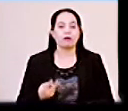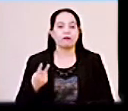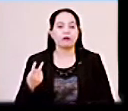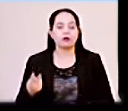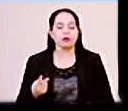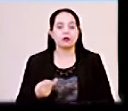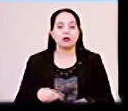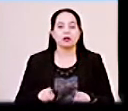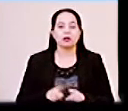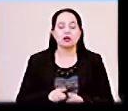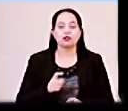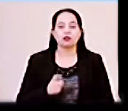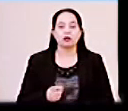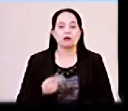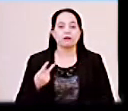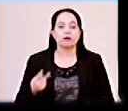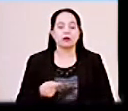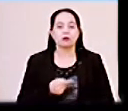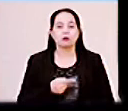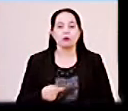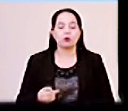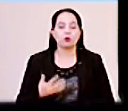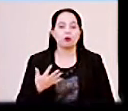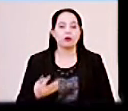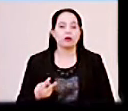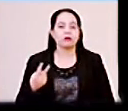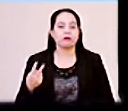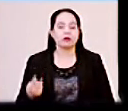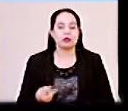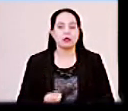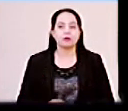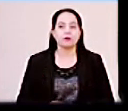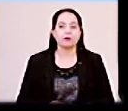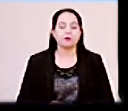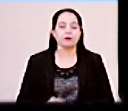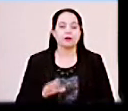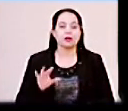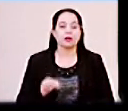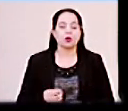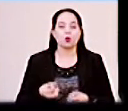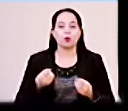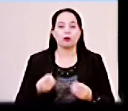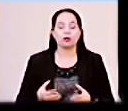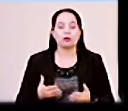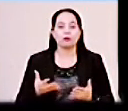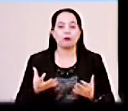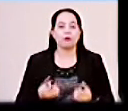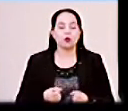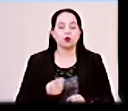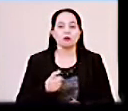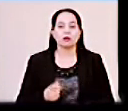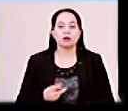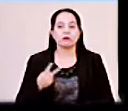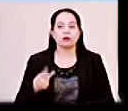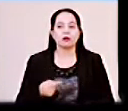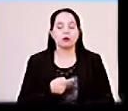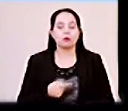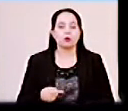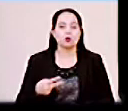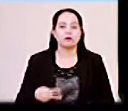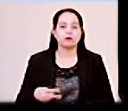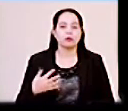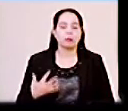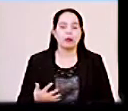квадрате. Значит, x квадрат минус 5 квадрат. И упростим, получим x квадрат минус